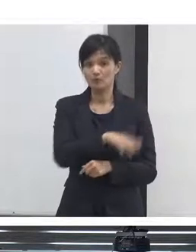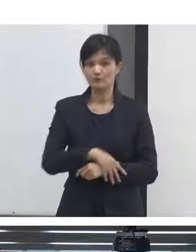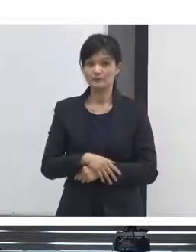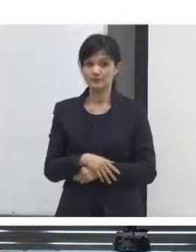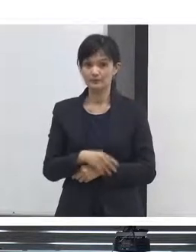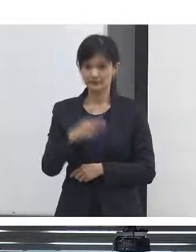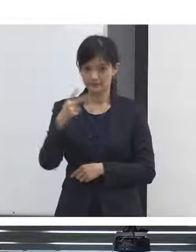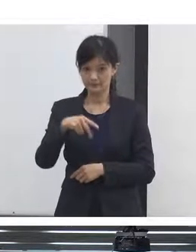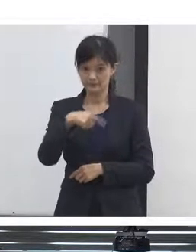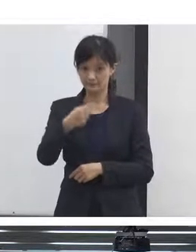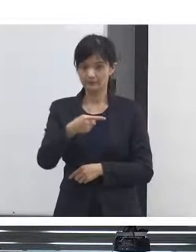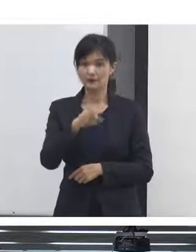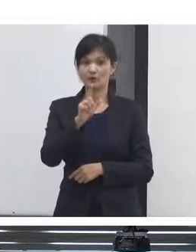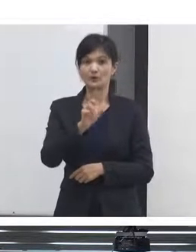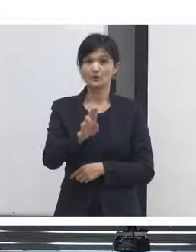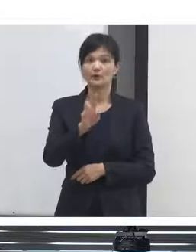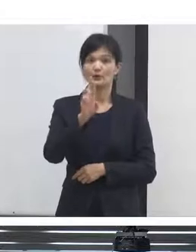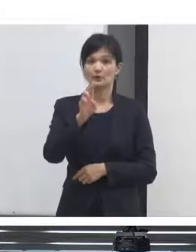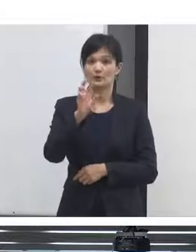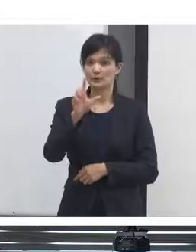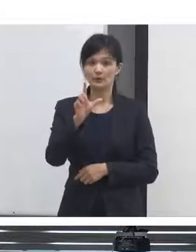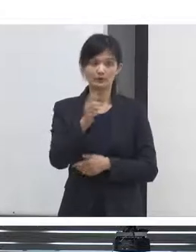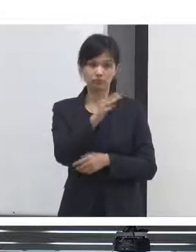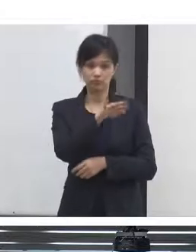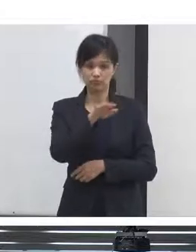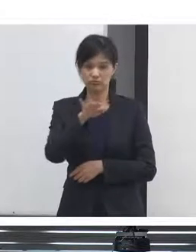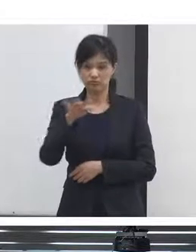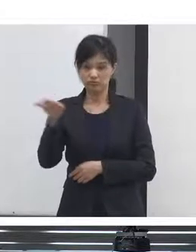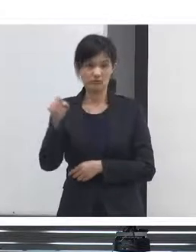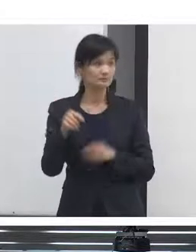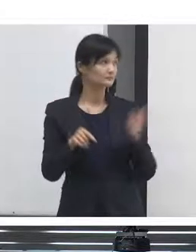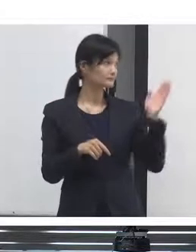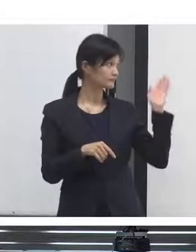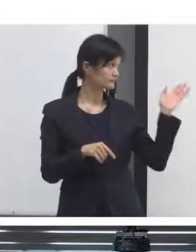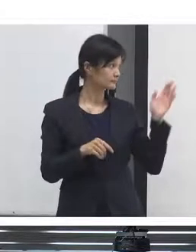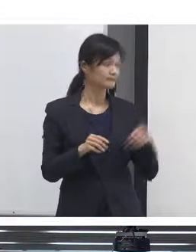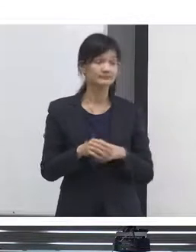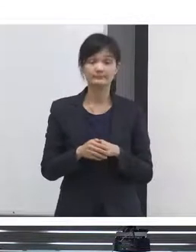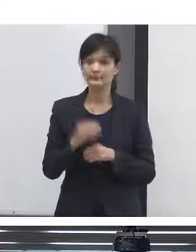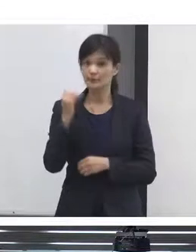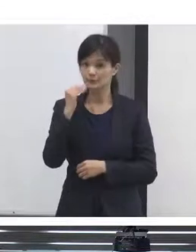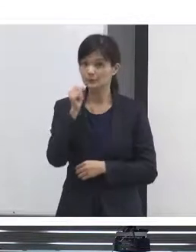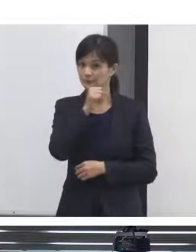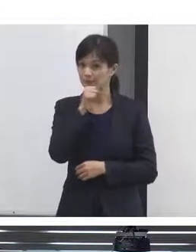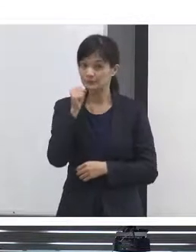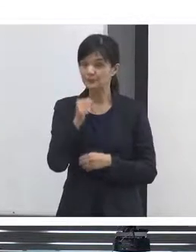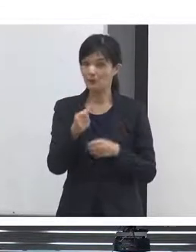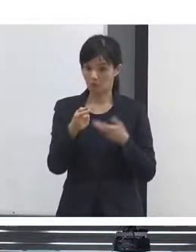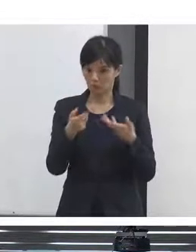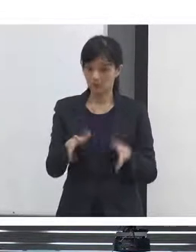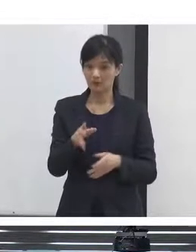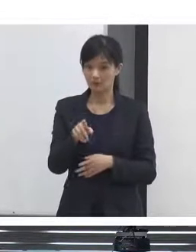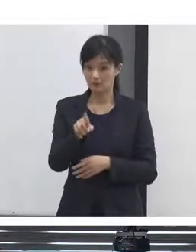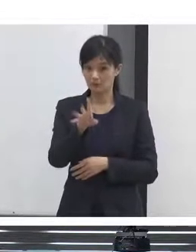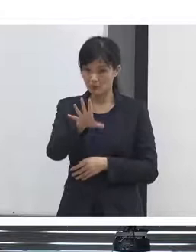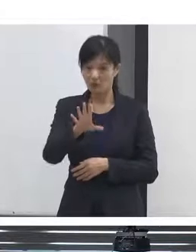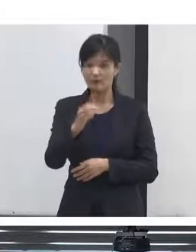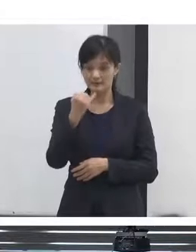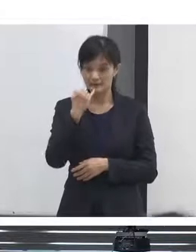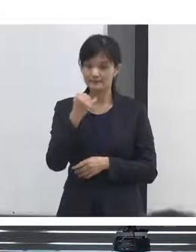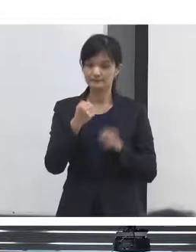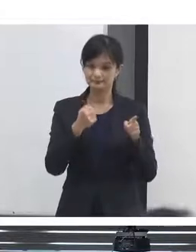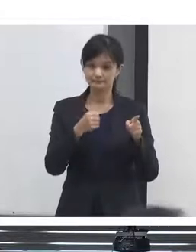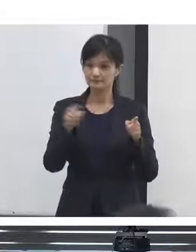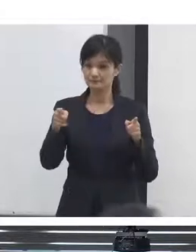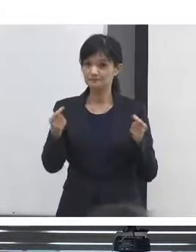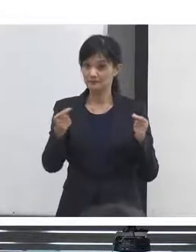下面的那一连串的 URL 可以看到很长那一串，那事实上就是每一个有施用肥料这个操作使用到这个肥料的一样会串接过来，所以它